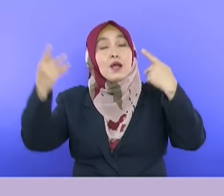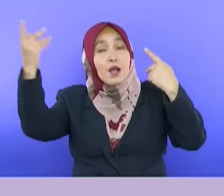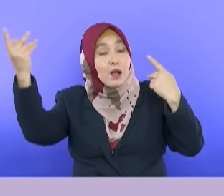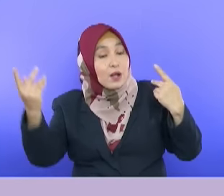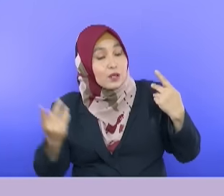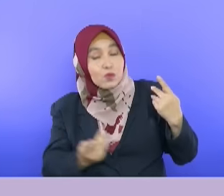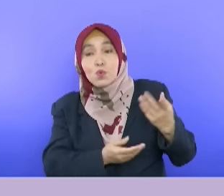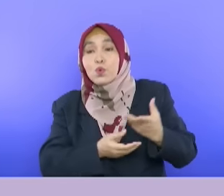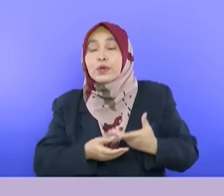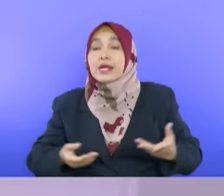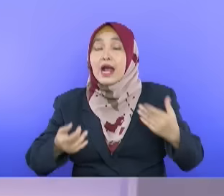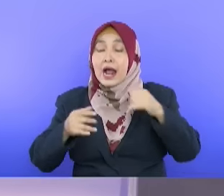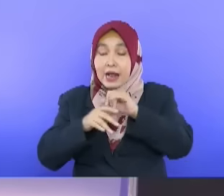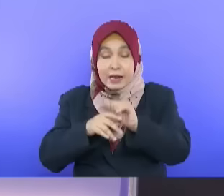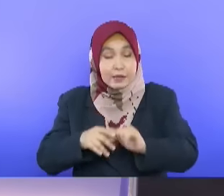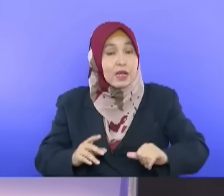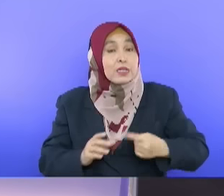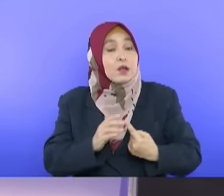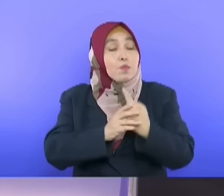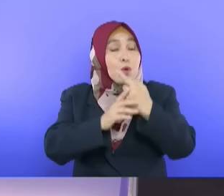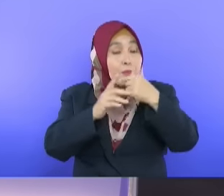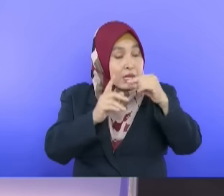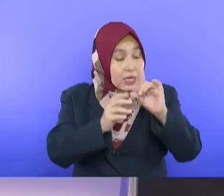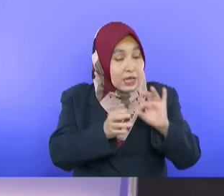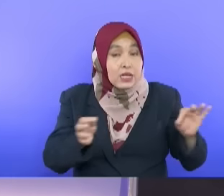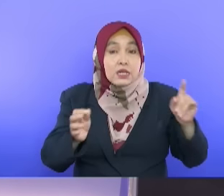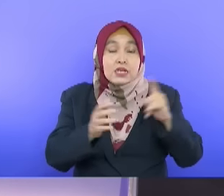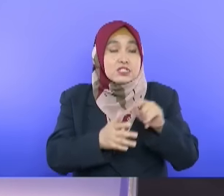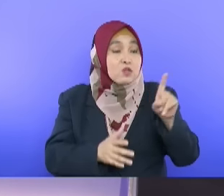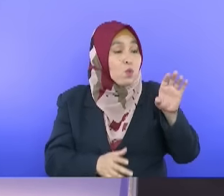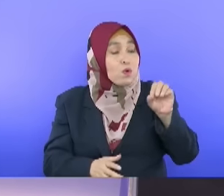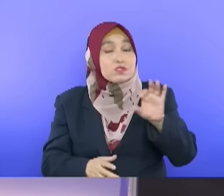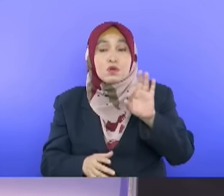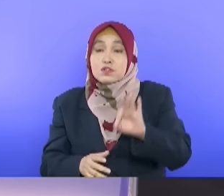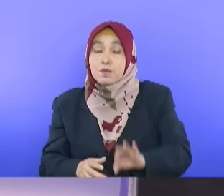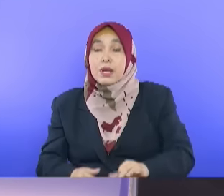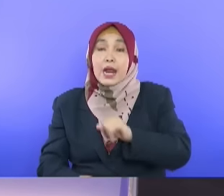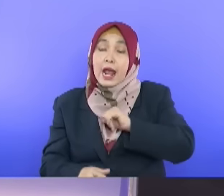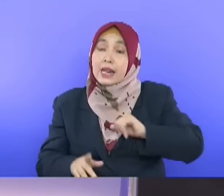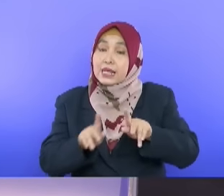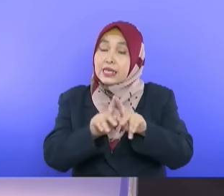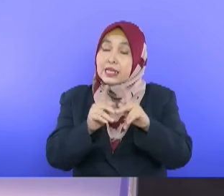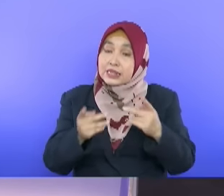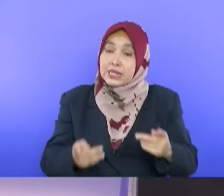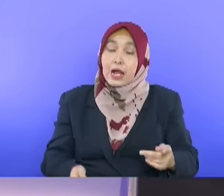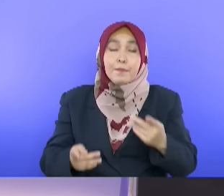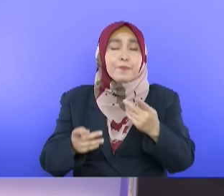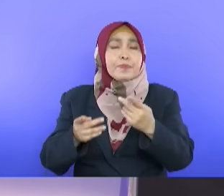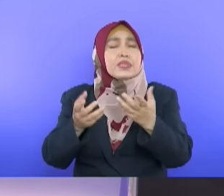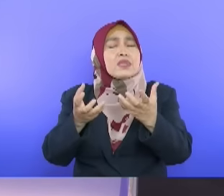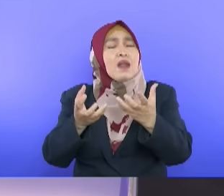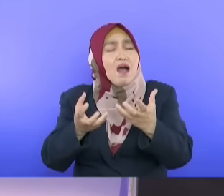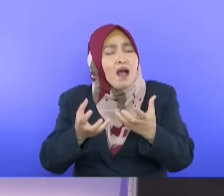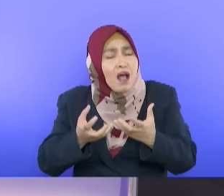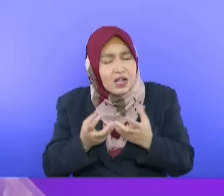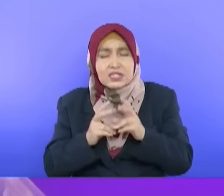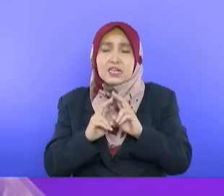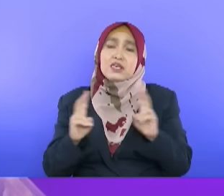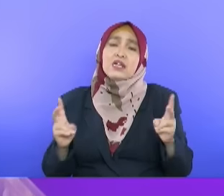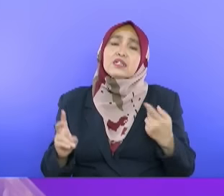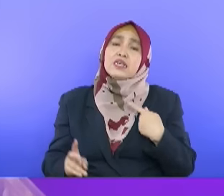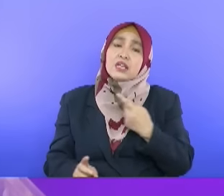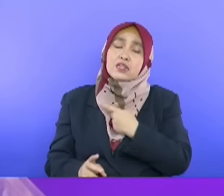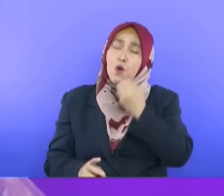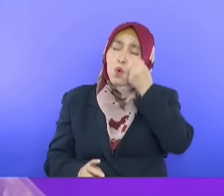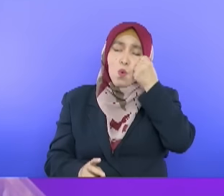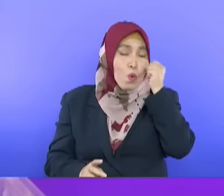21 perkataan yang muncul tapi dalam ayat 109 ini ahlil kitab sangat agar kita